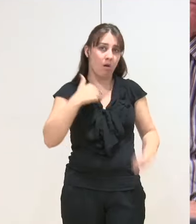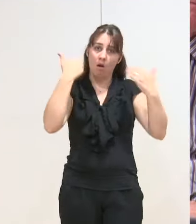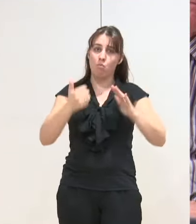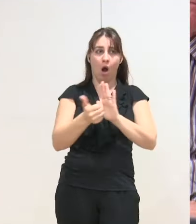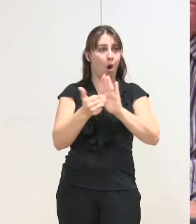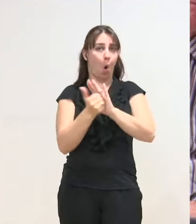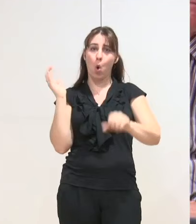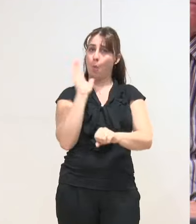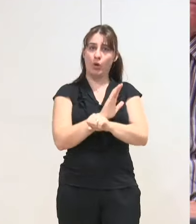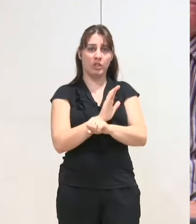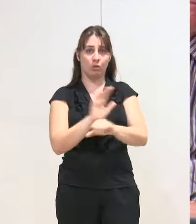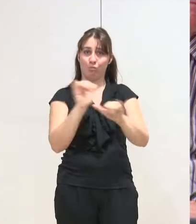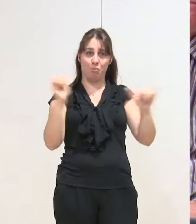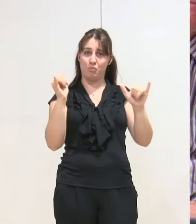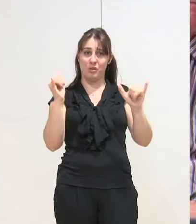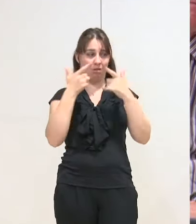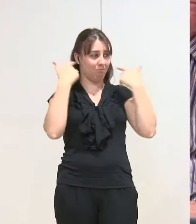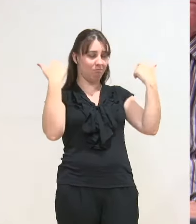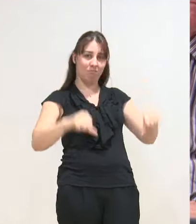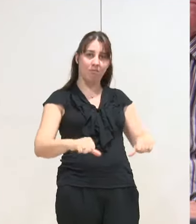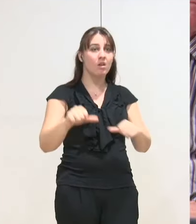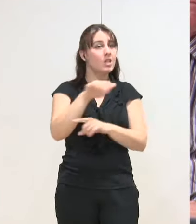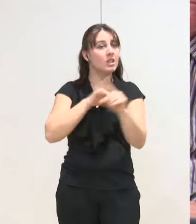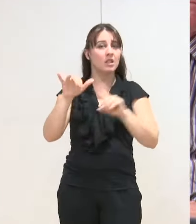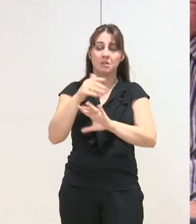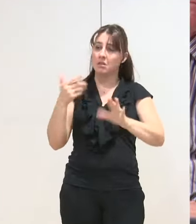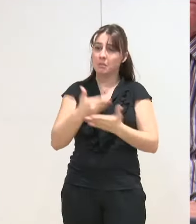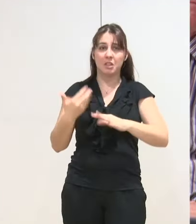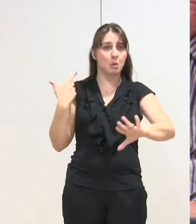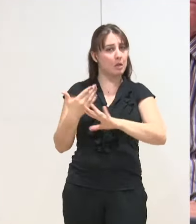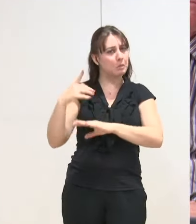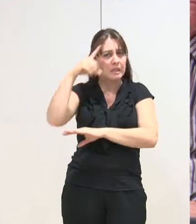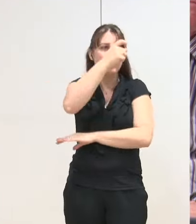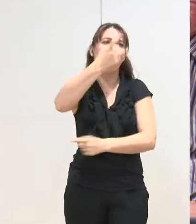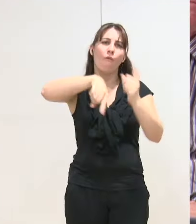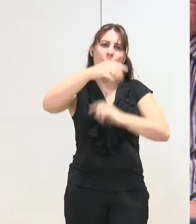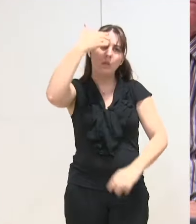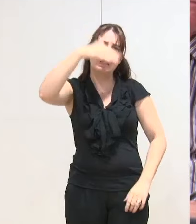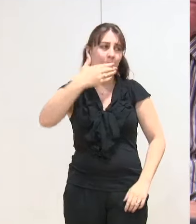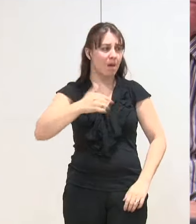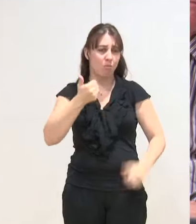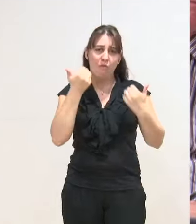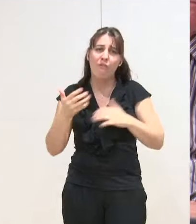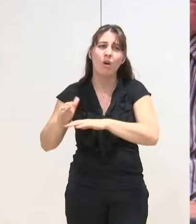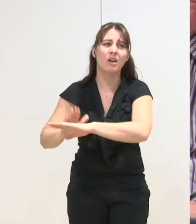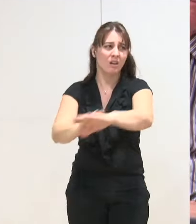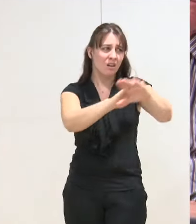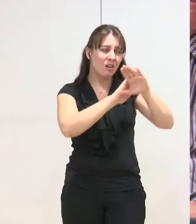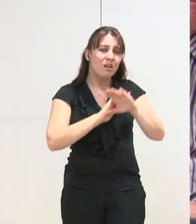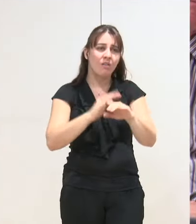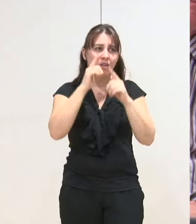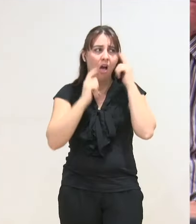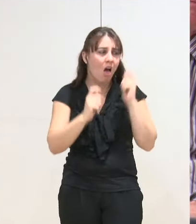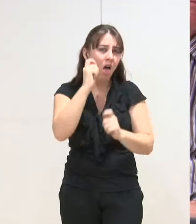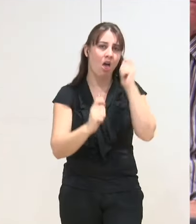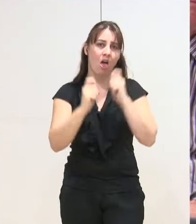d'opposition ce soir en vous disant que la situation est très difficile ça vous le savez mais je veux attirer mon attention sur votre attention sur